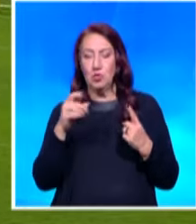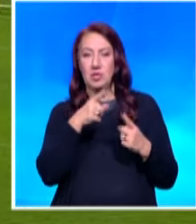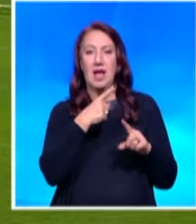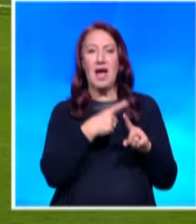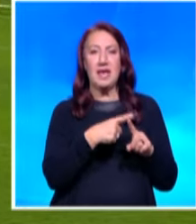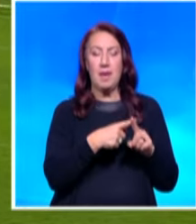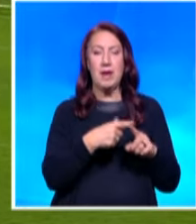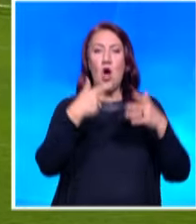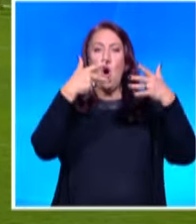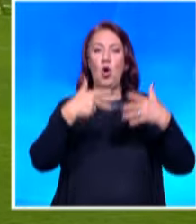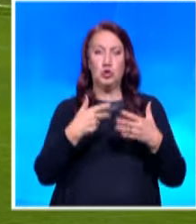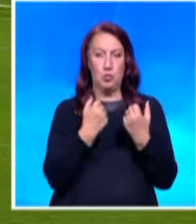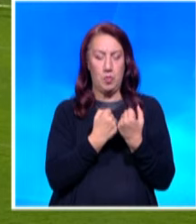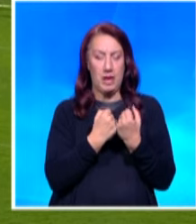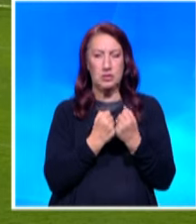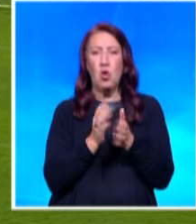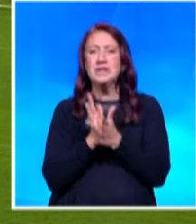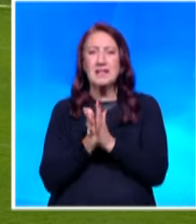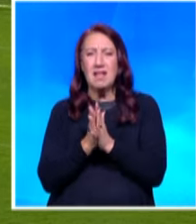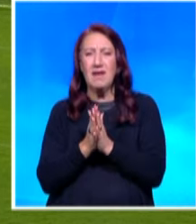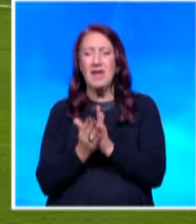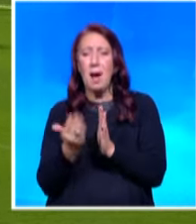на предпоследното място.